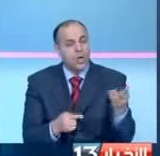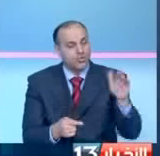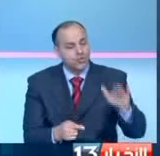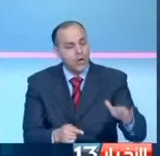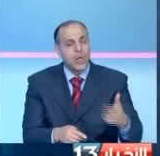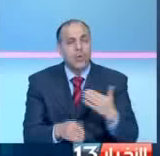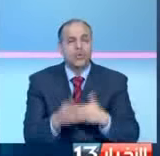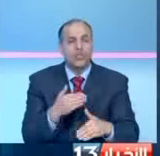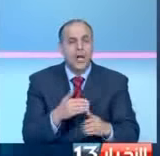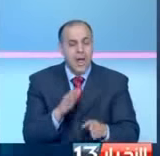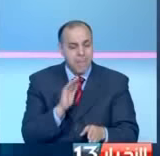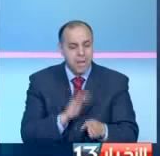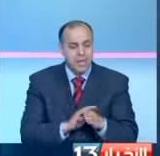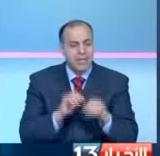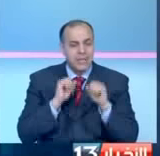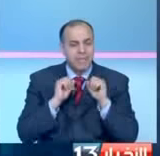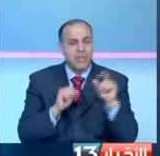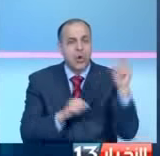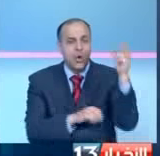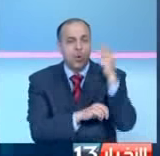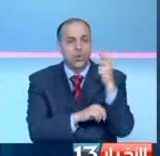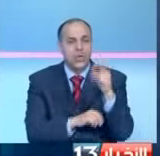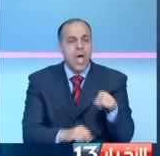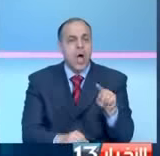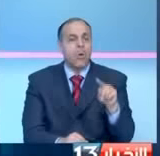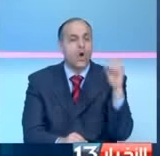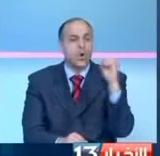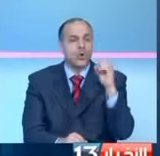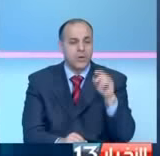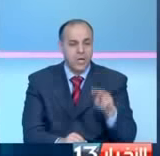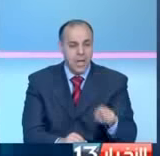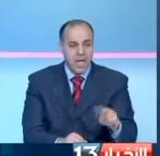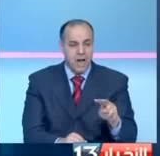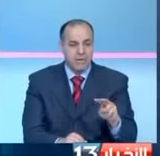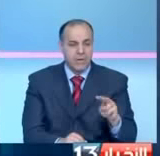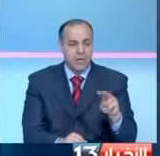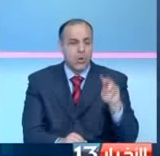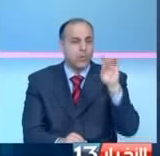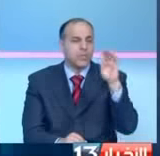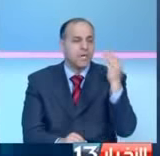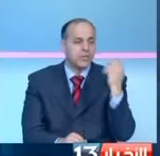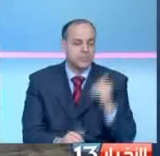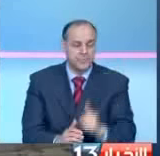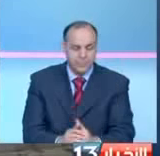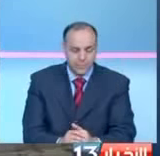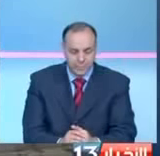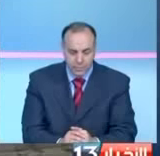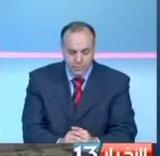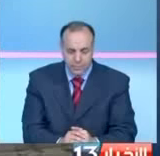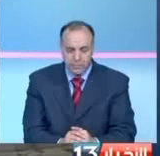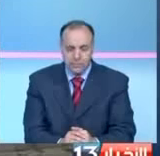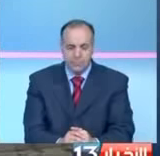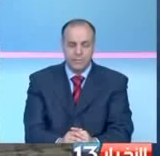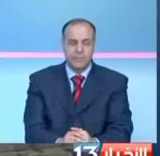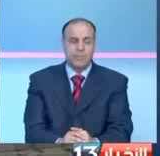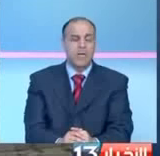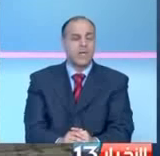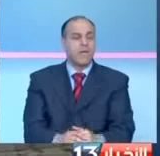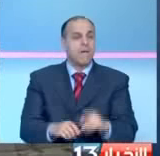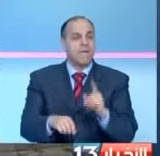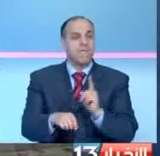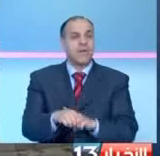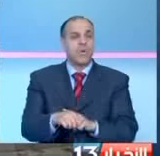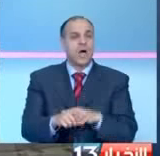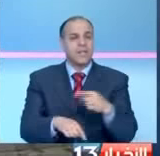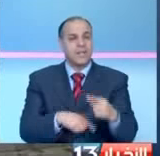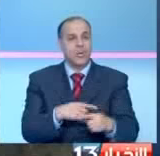والجرحى منذ انطلاق انتفاضة القدس في أول أكتوبر من عام 2015. في الوقت الذي